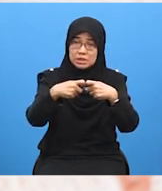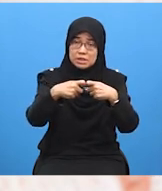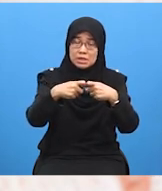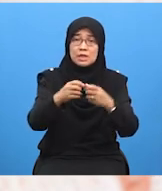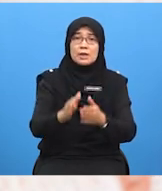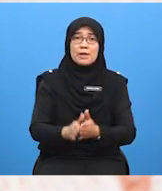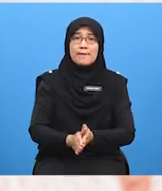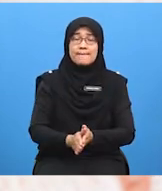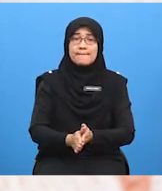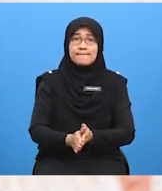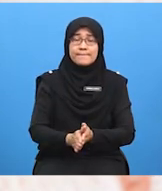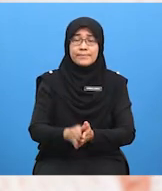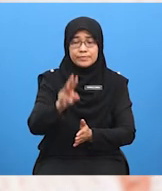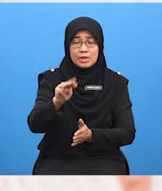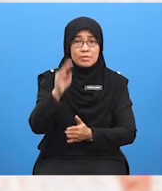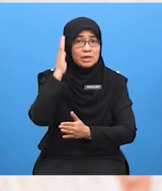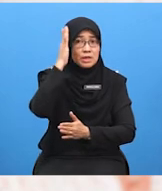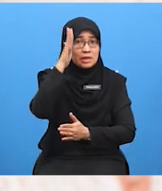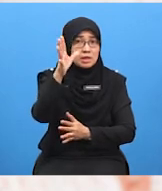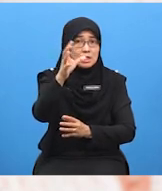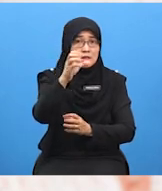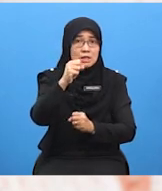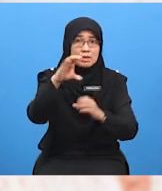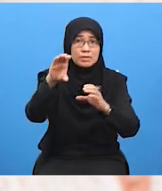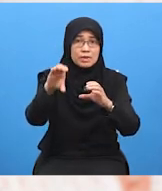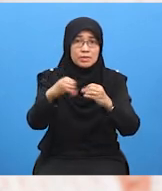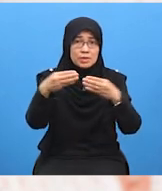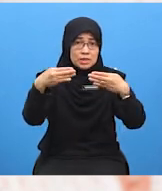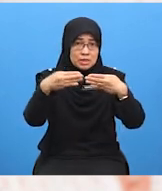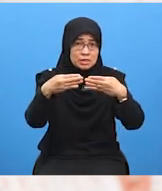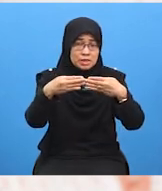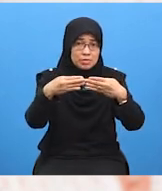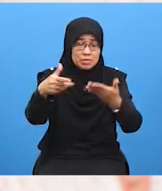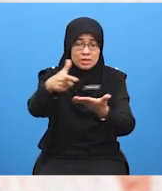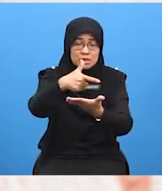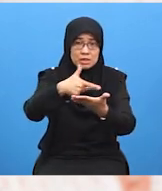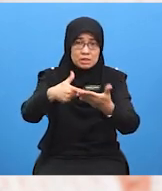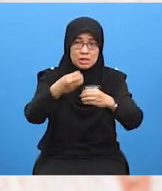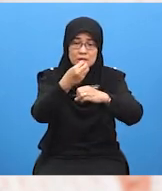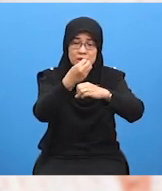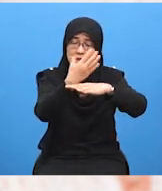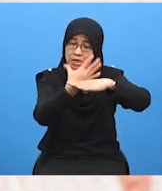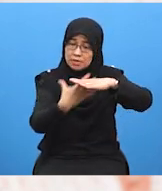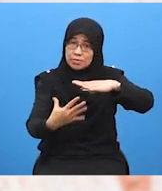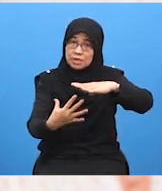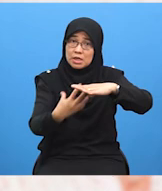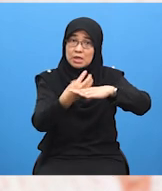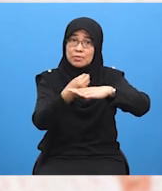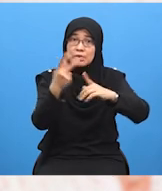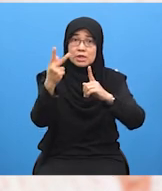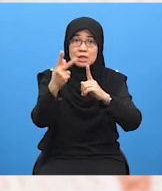diharapkan murid-murid akan dapat membuat penyambungan litar input dan litar output kepada mikro